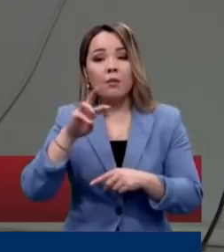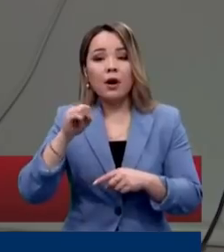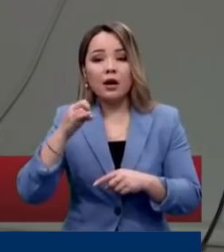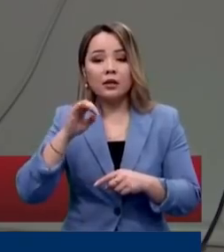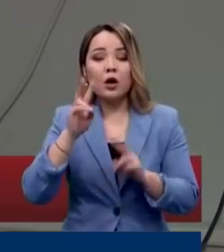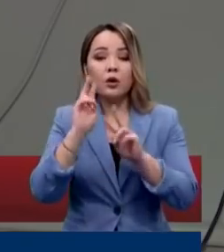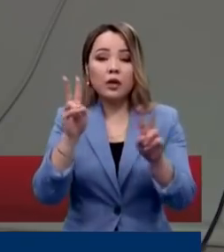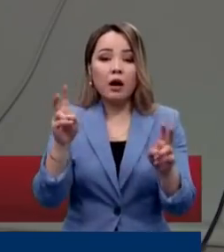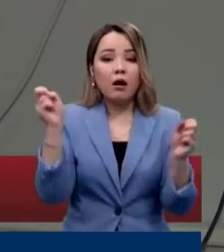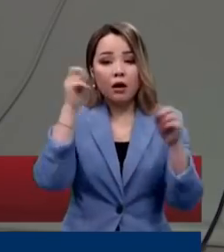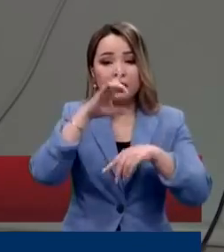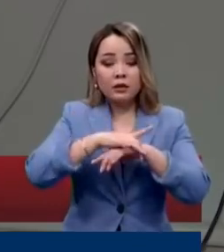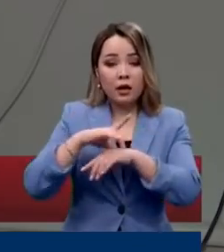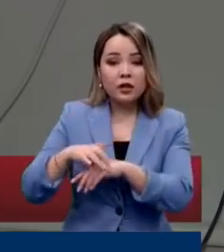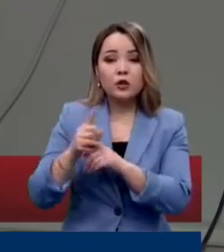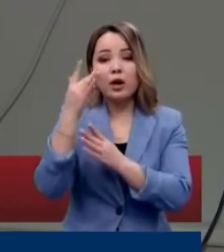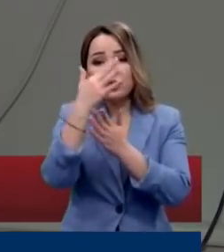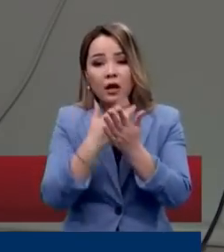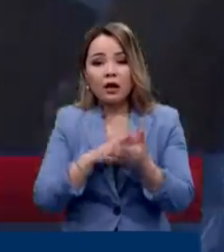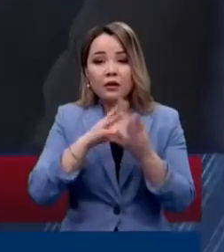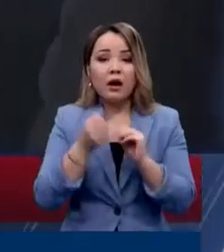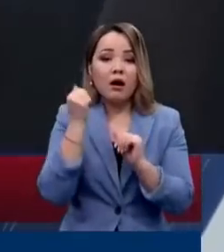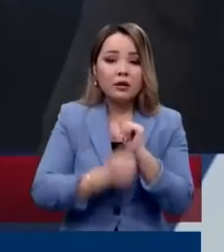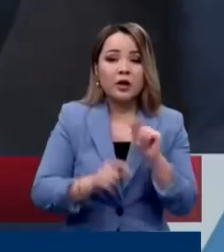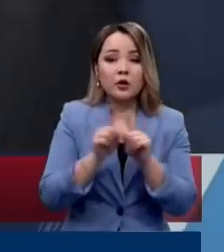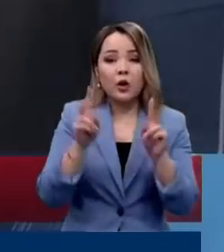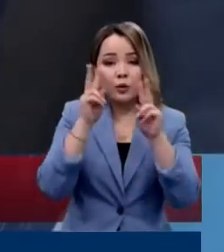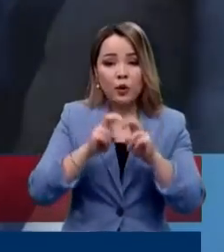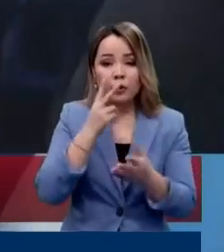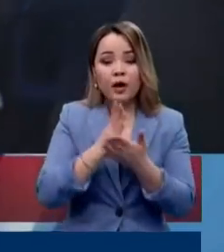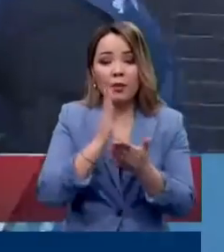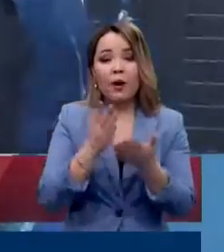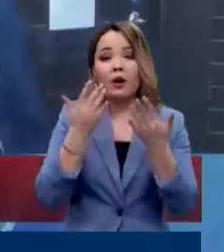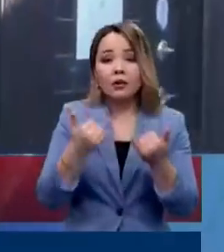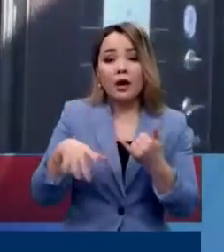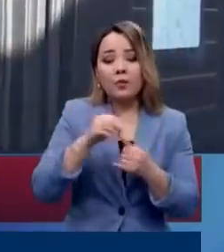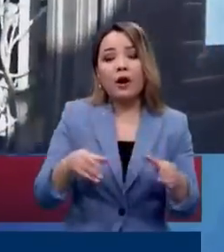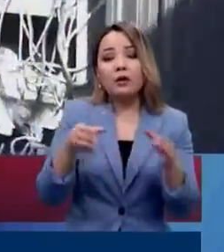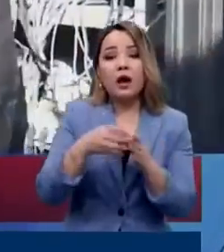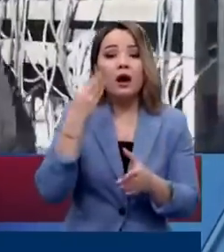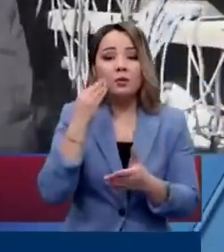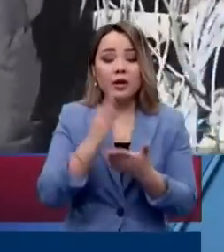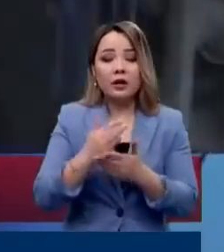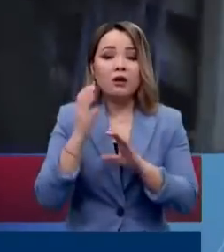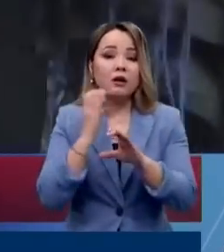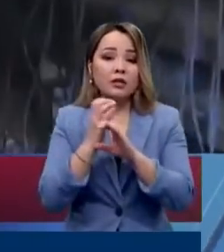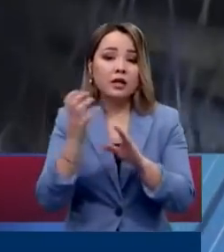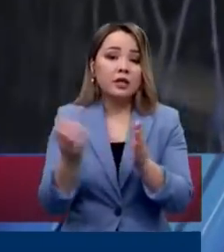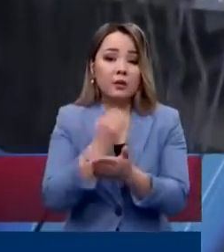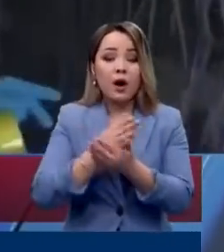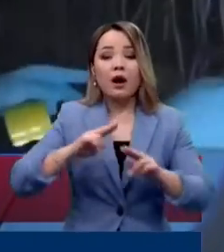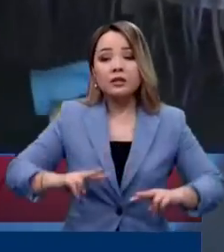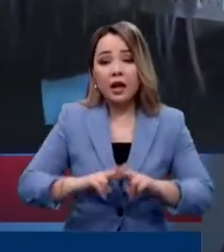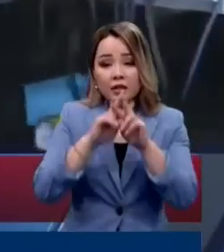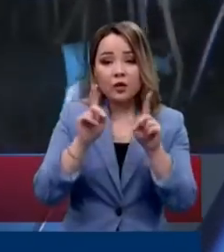дегелі заңсыз криптокеншілер күн сайын анықталуда. Қаржы мониторингтік агенттігі Алматыдан 6 контейнер тапса,